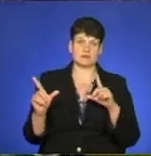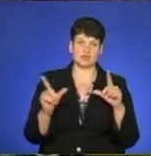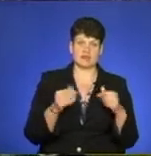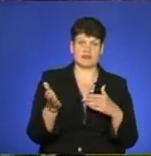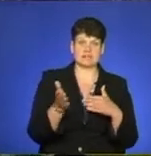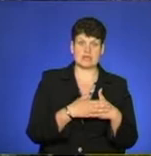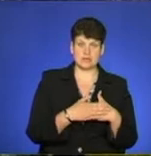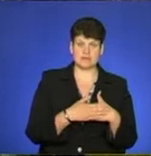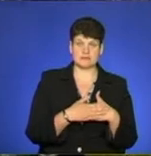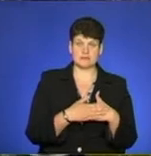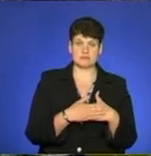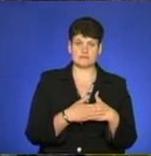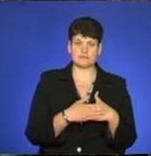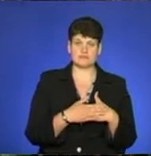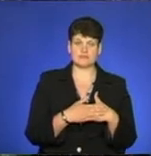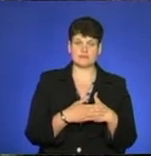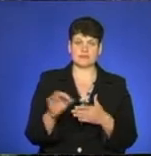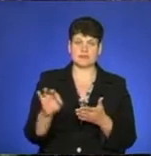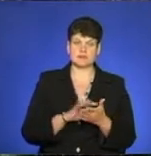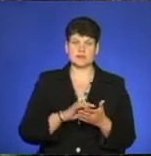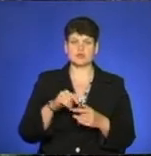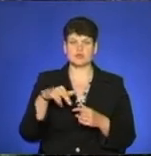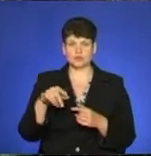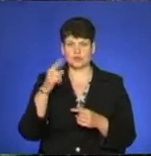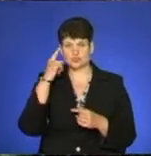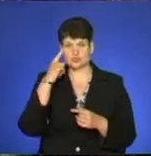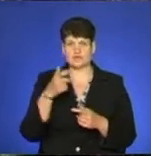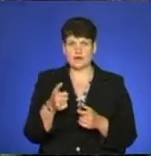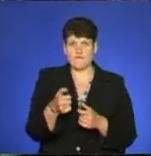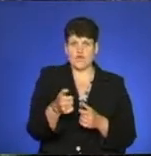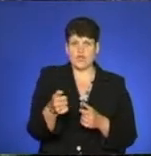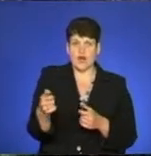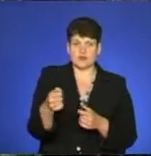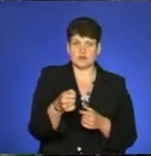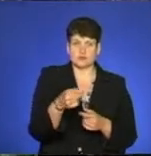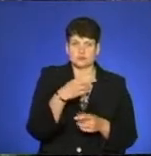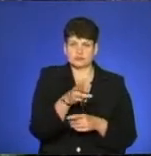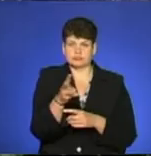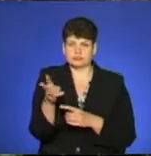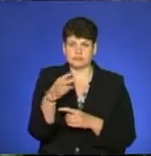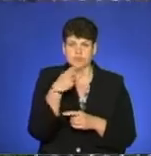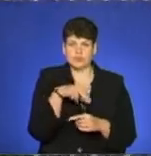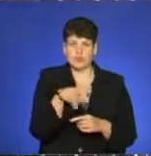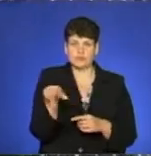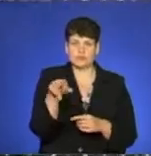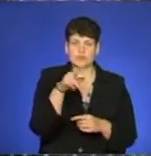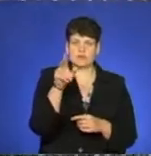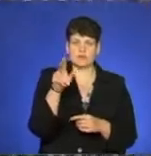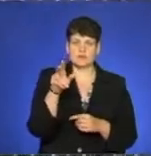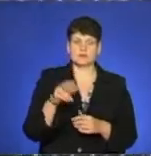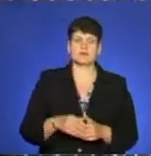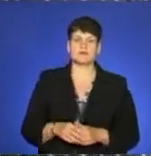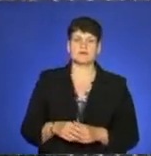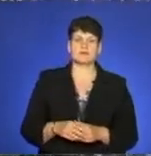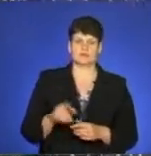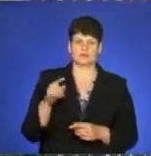закрив і зразу взяв, думаю, йду, перейду. Взяв фонарик і так пішов по кругу, пішов. О,